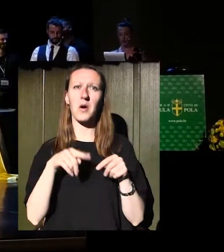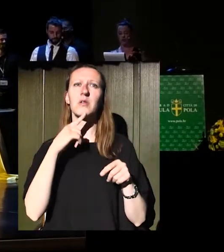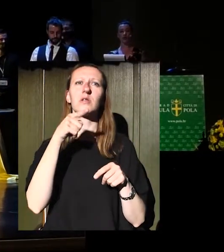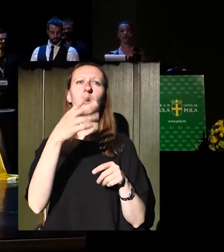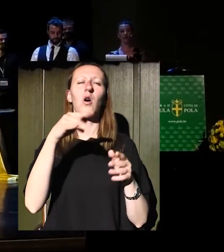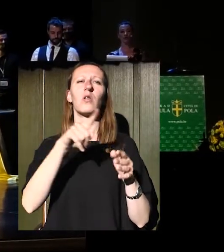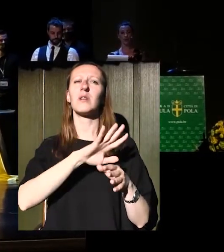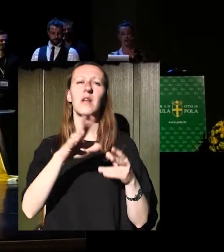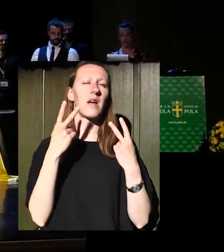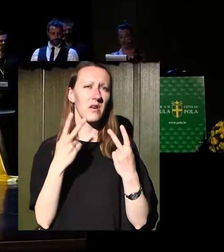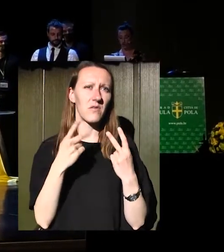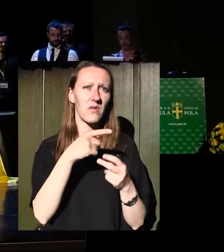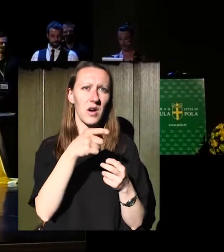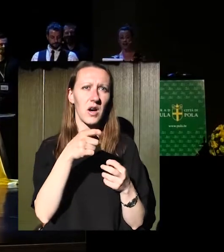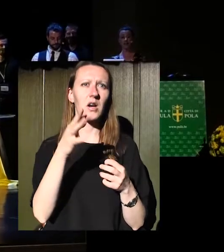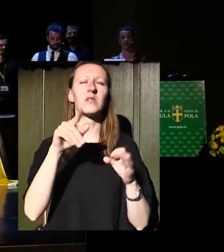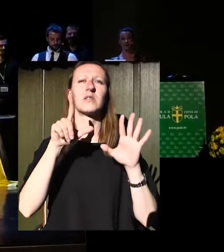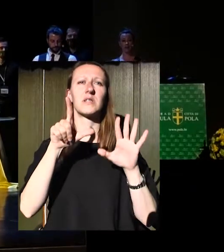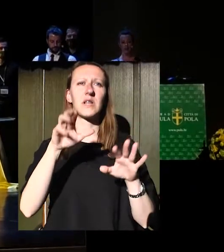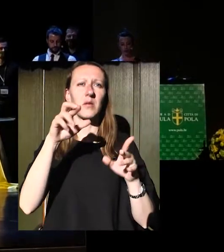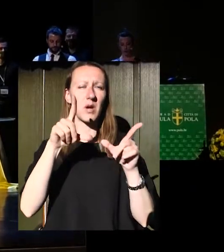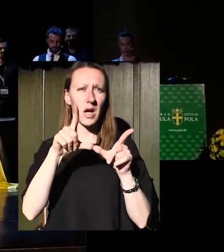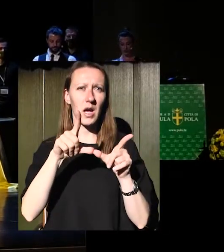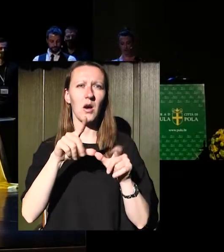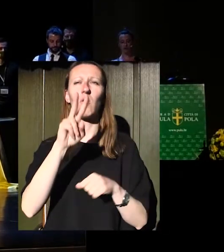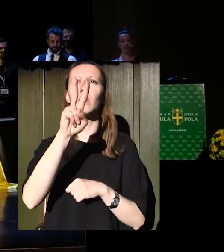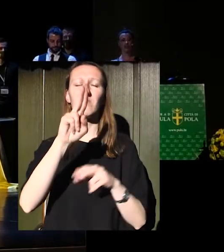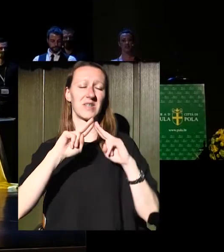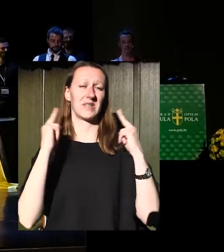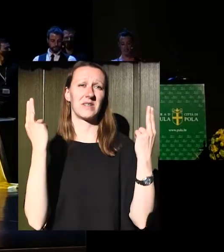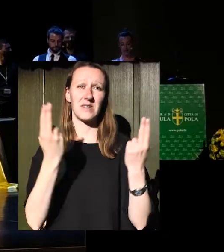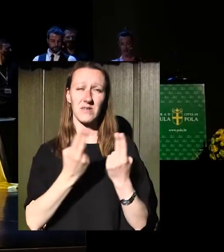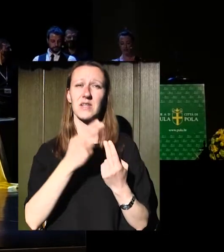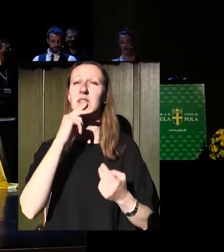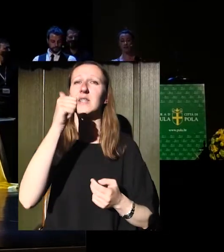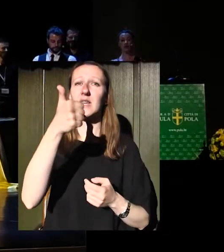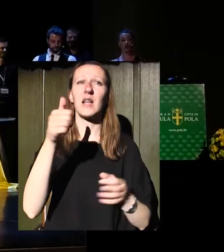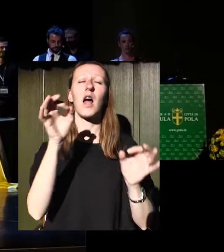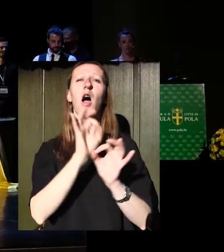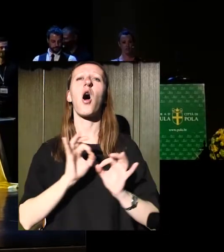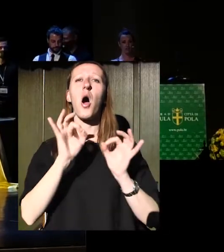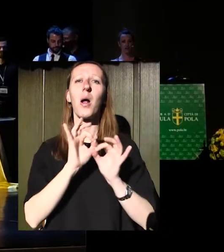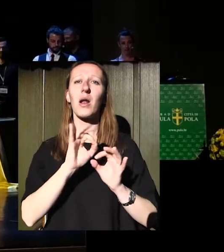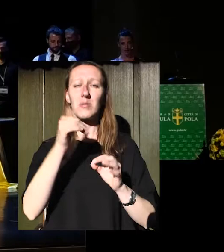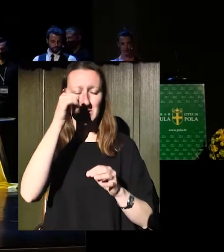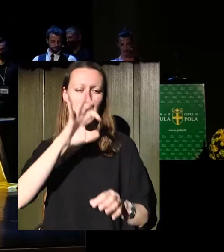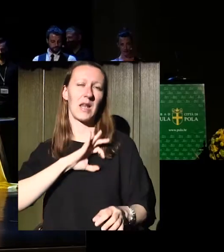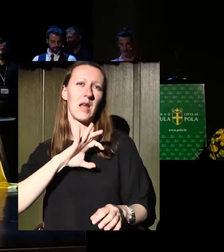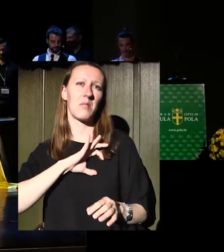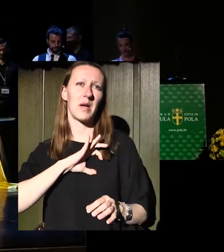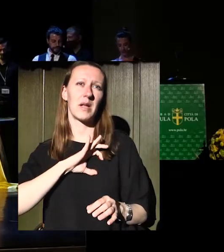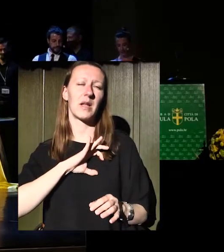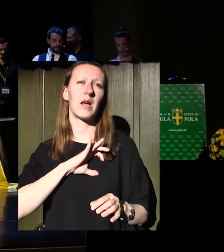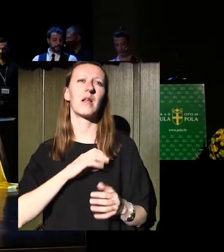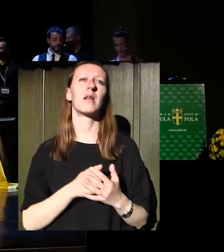prostorima, i to od najznačajnijih, 7 europskih, 2 svjetske i 1 olimpijska zlatna